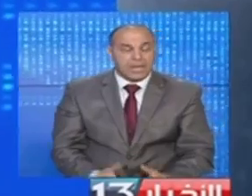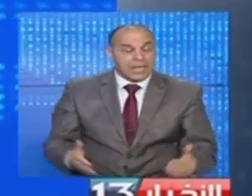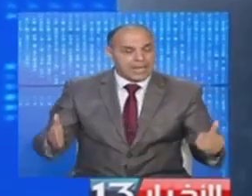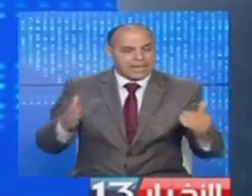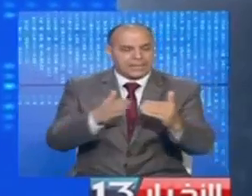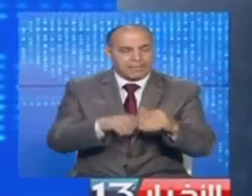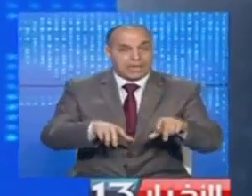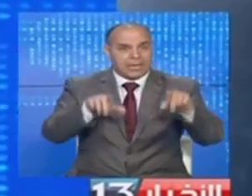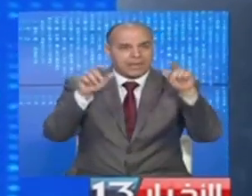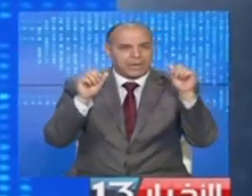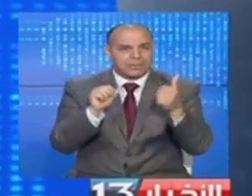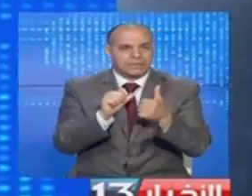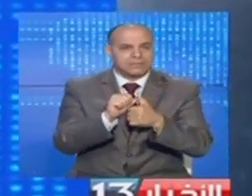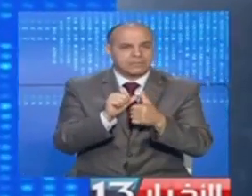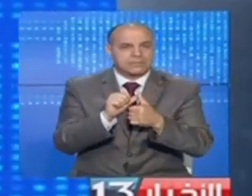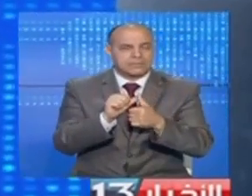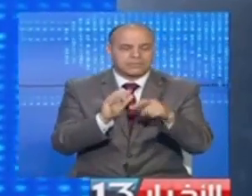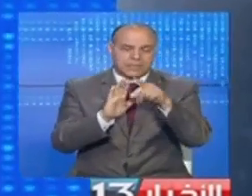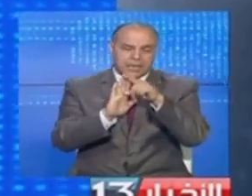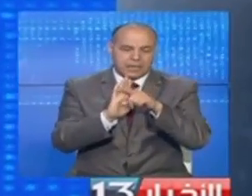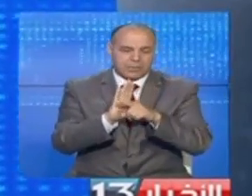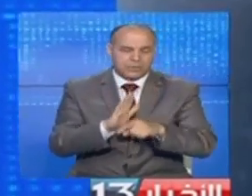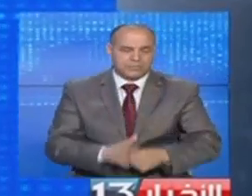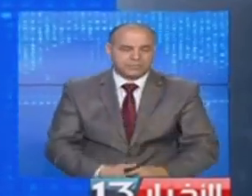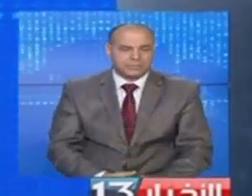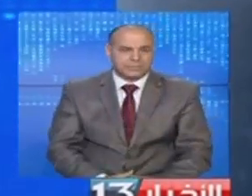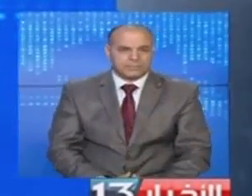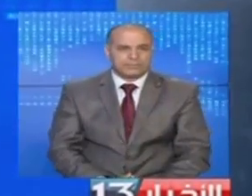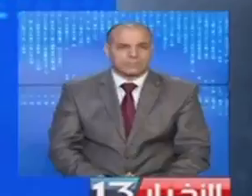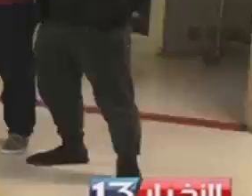ختام النشرة مشاهدين الكرام، ونذكركم بأبرز عناوينها.